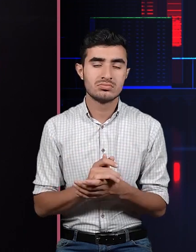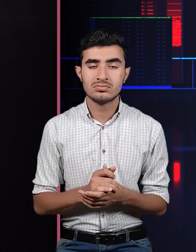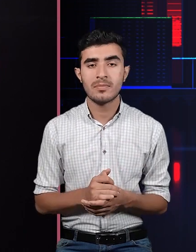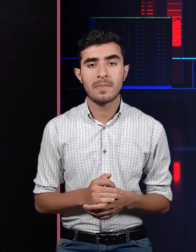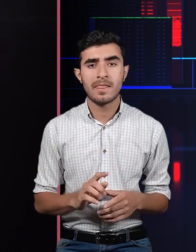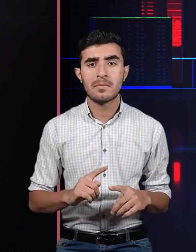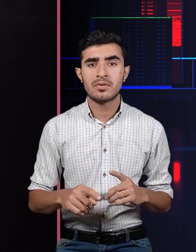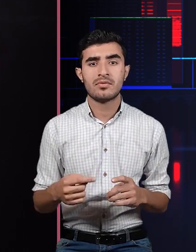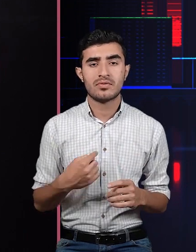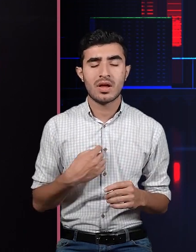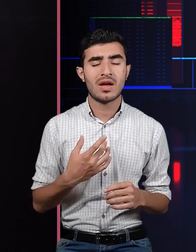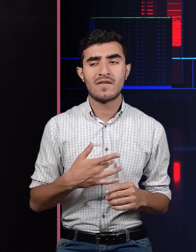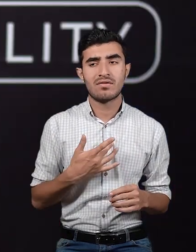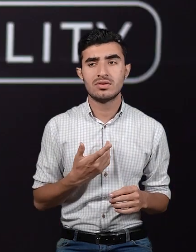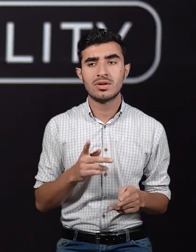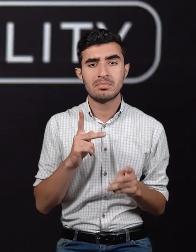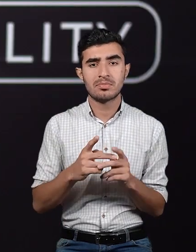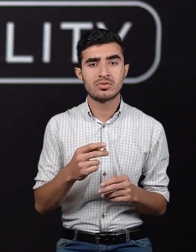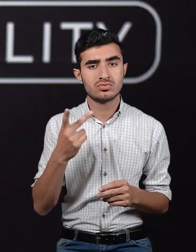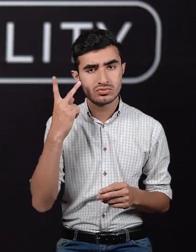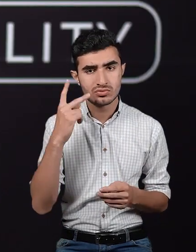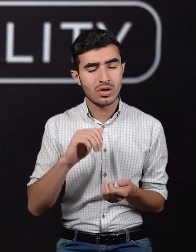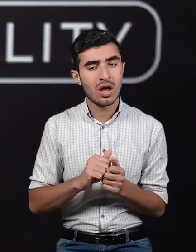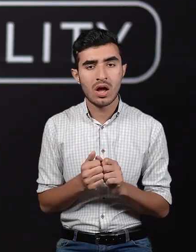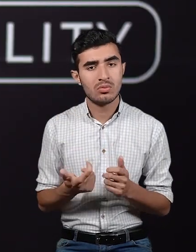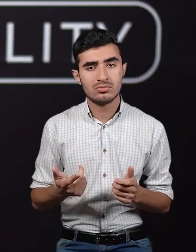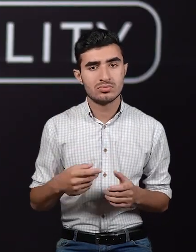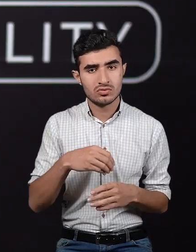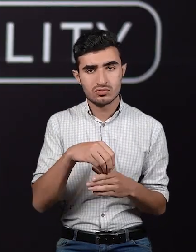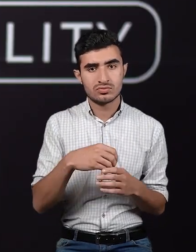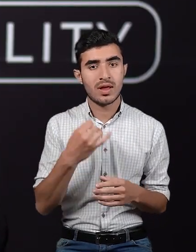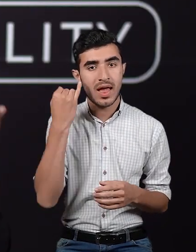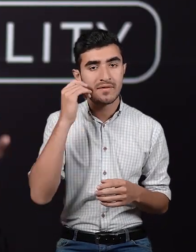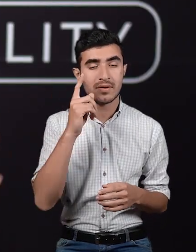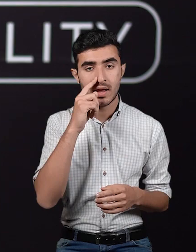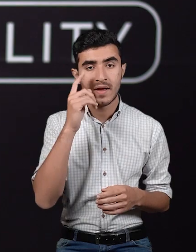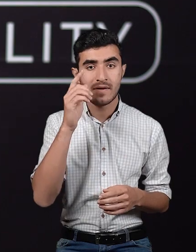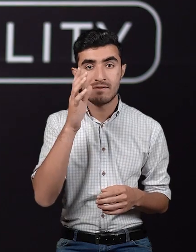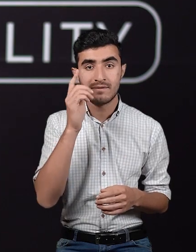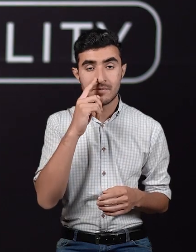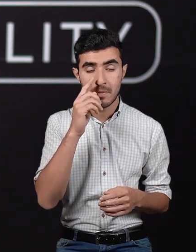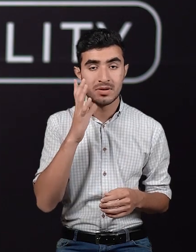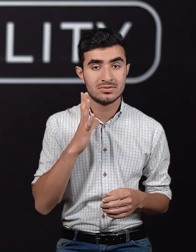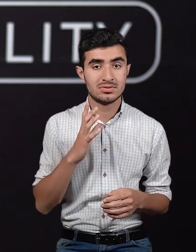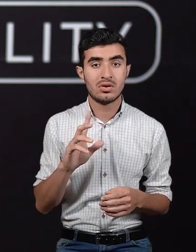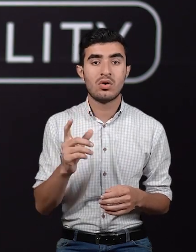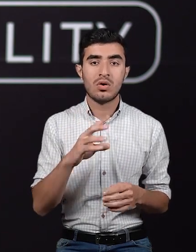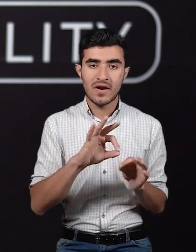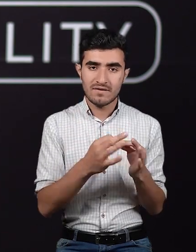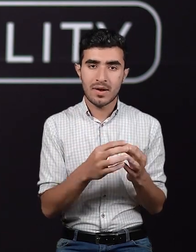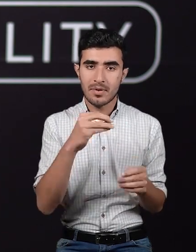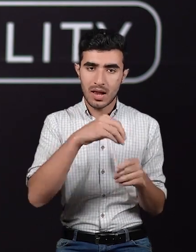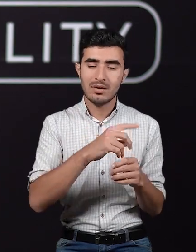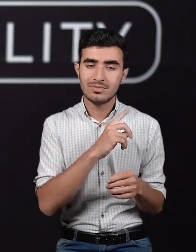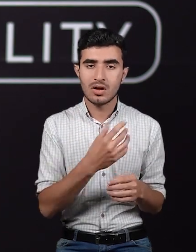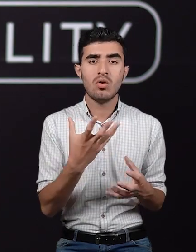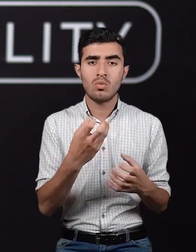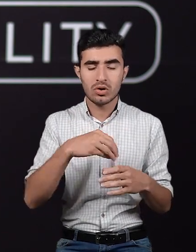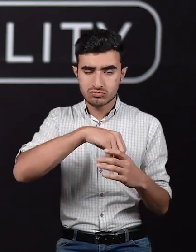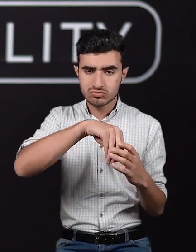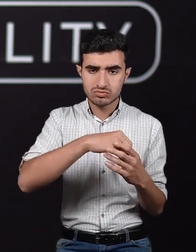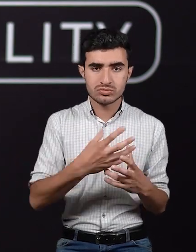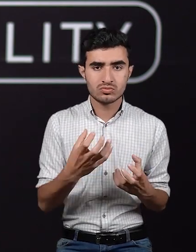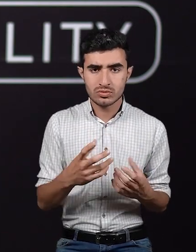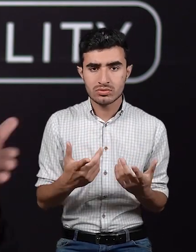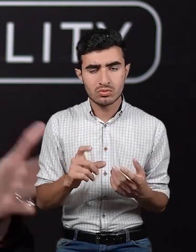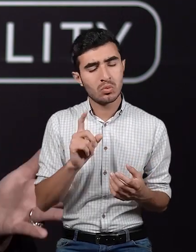इन. But I just feel that this is something that people should look up to. If a female member of your family or a male member of your